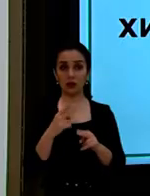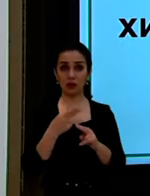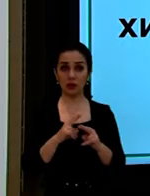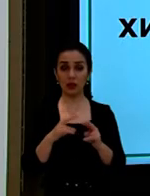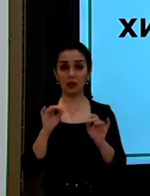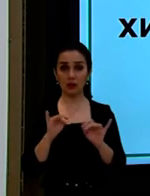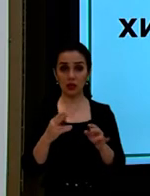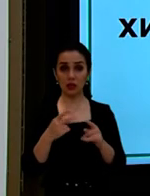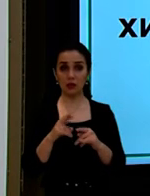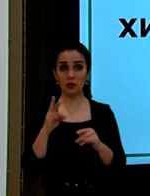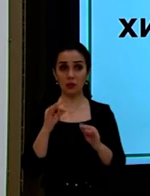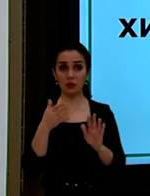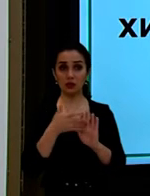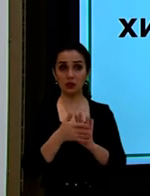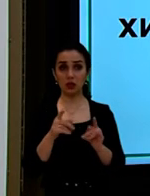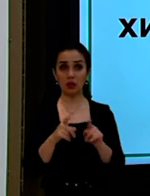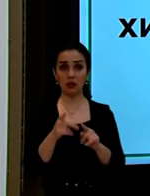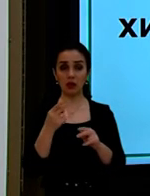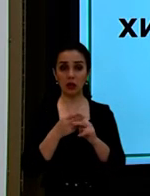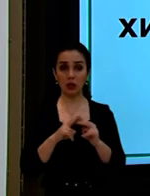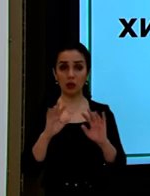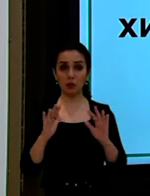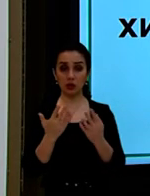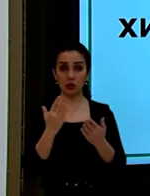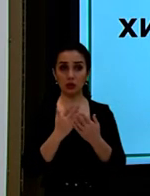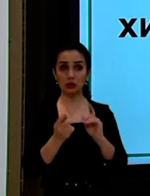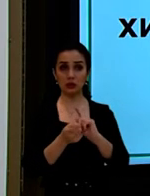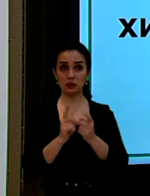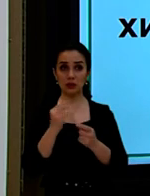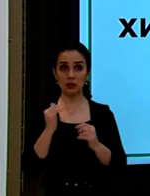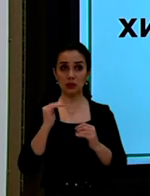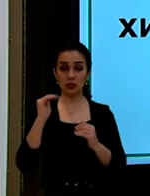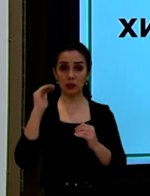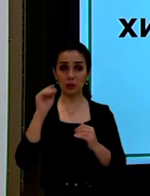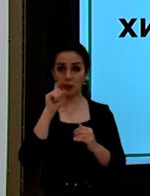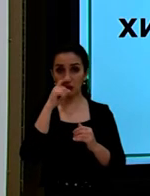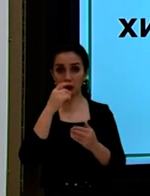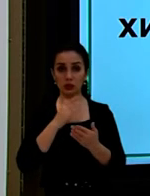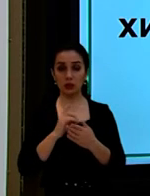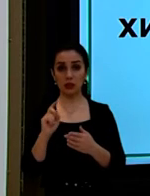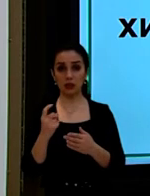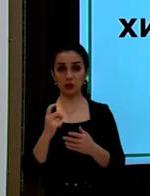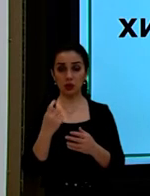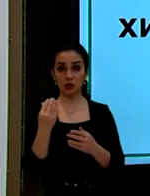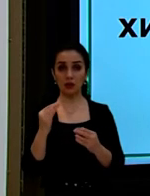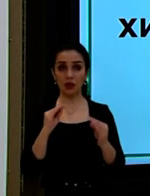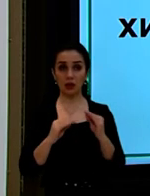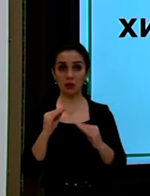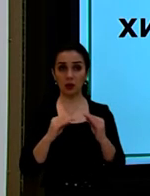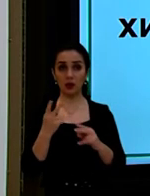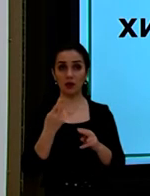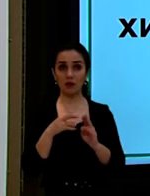реакции при протекании которых происходит изменение степени окисления химических элементов